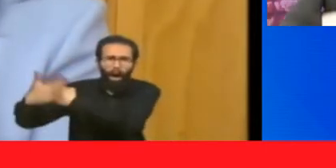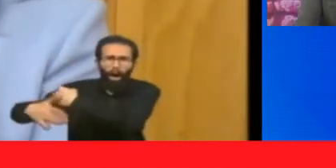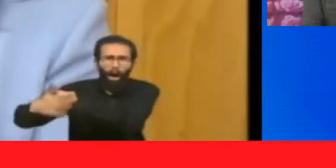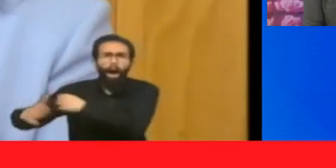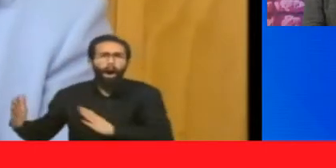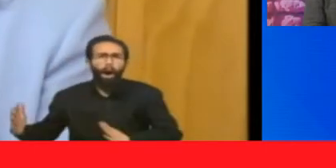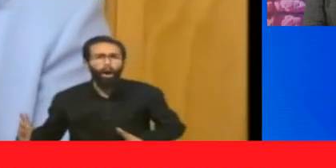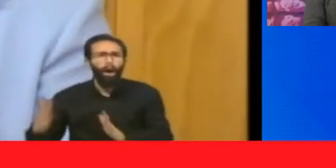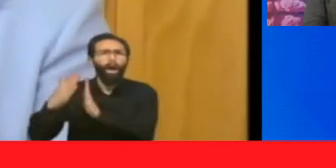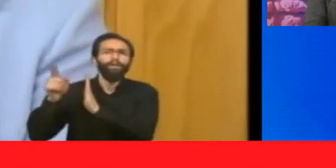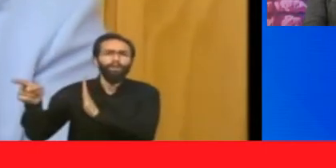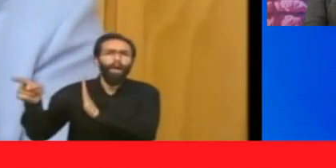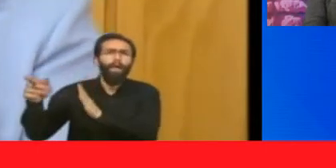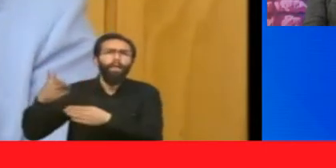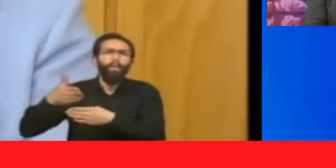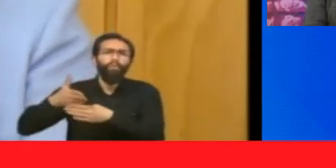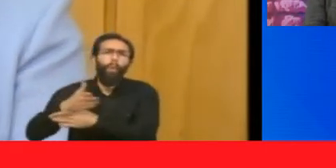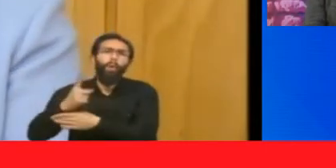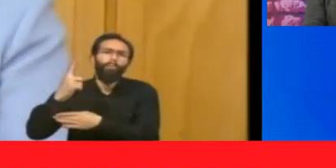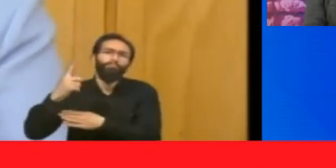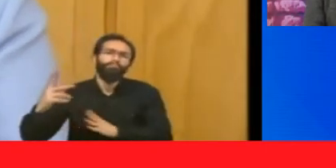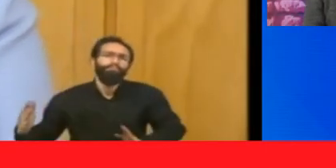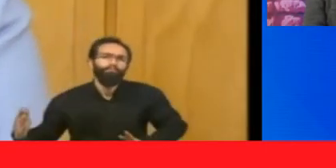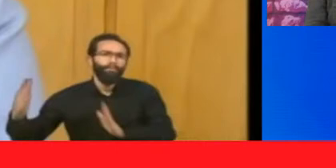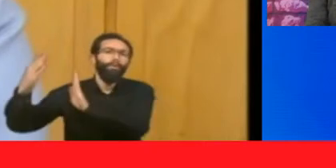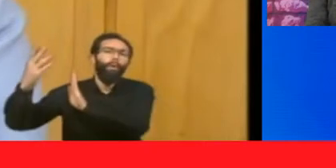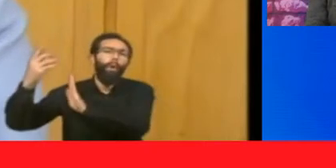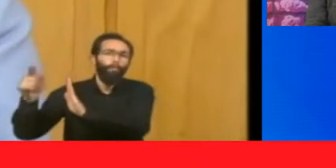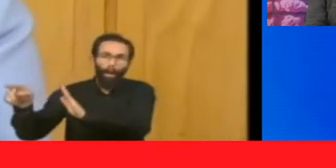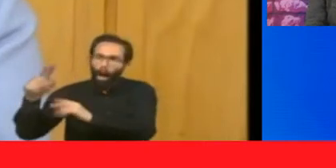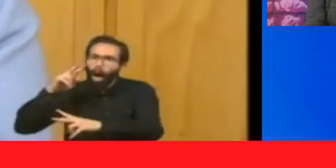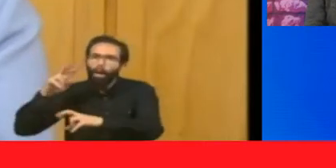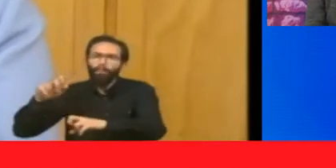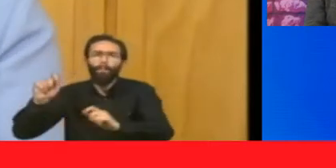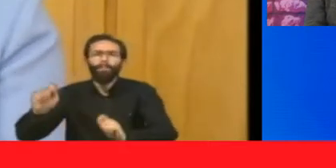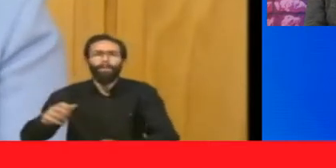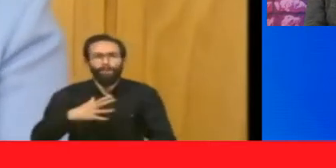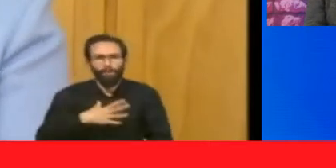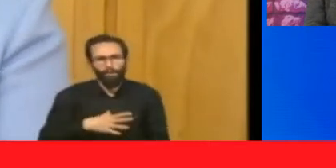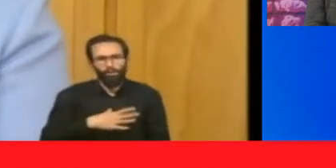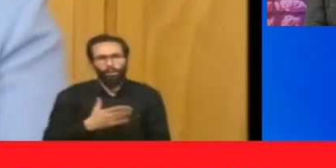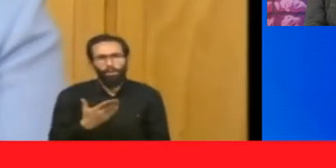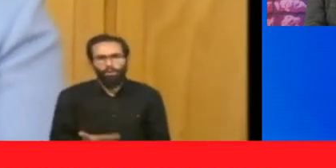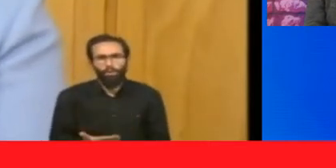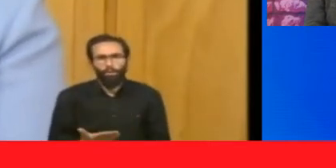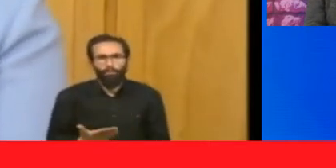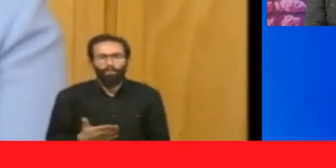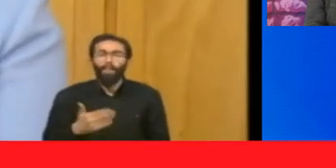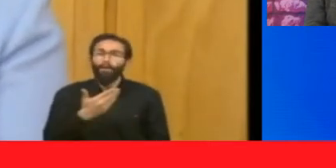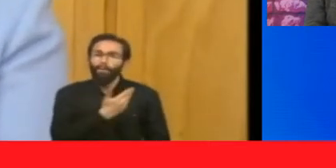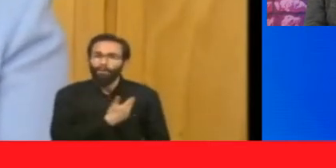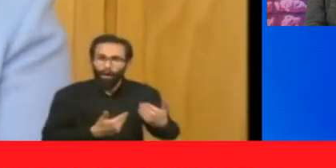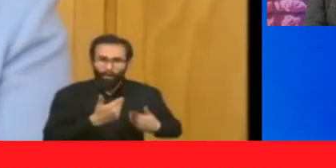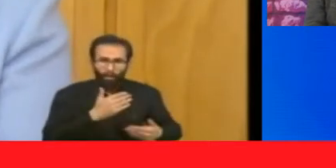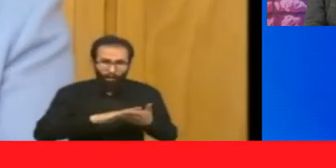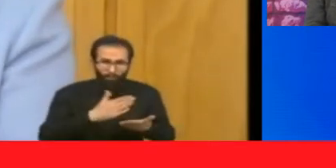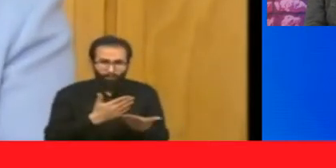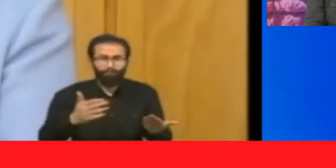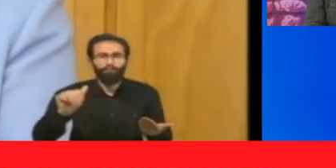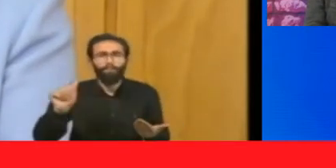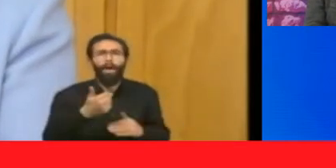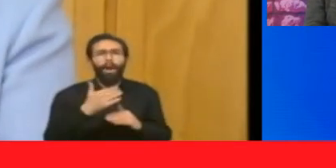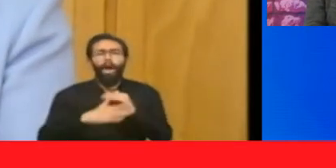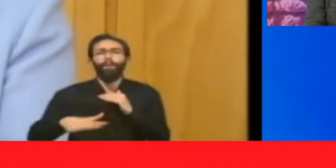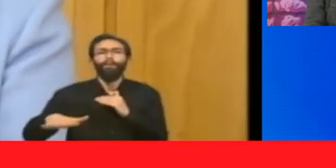ettiğimizi de ifade etmek isterim. Evet sevgili arkadaşlar, değerli halkımız. Faşizm